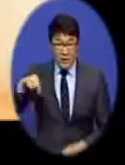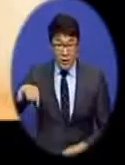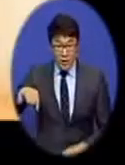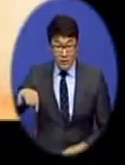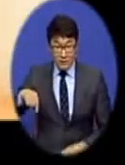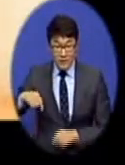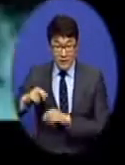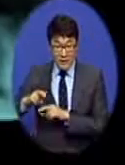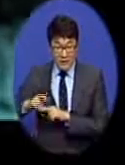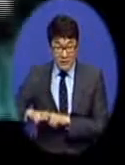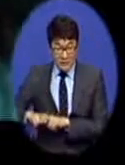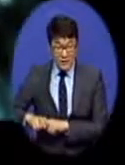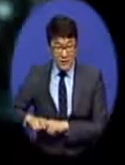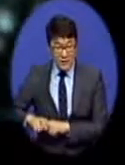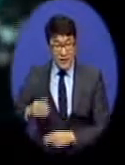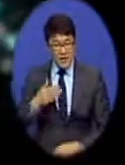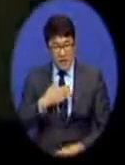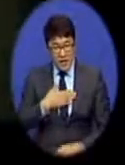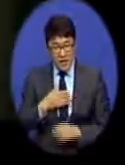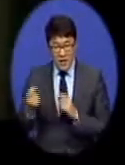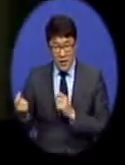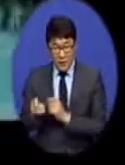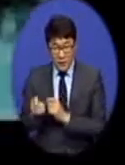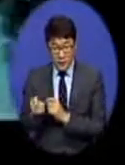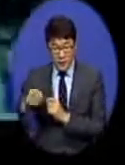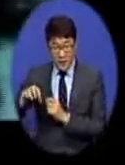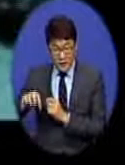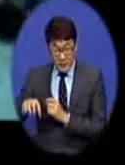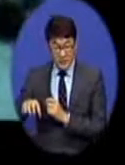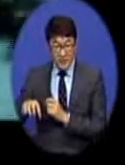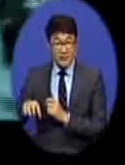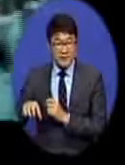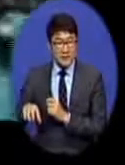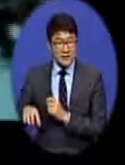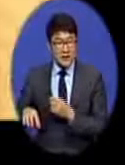여기 이 자리 내 옆자리